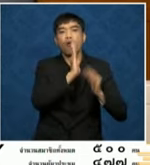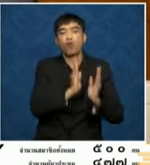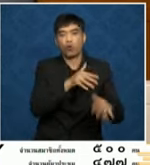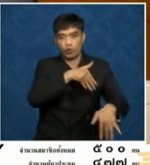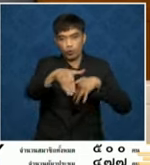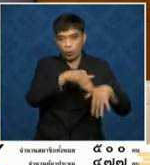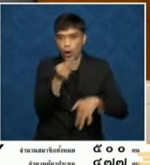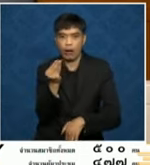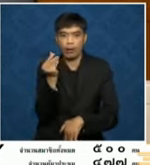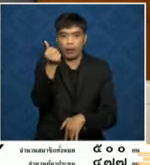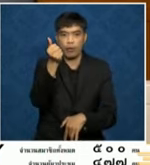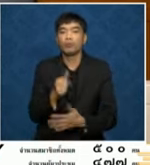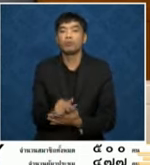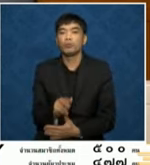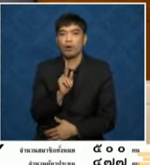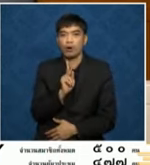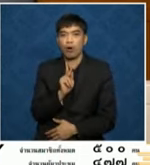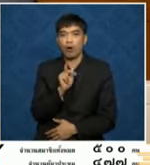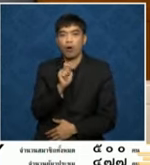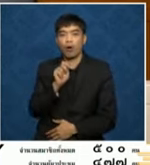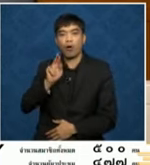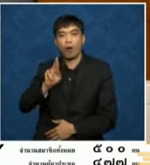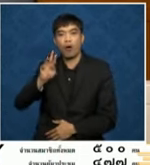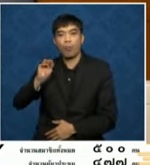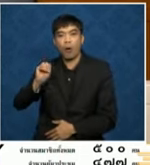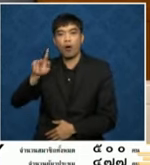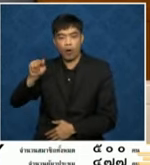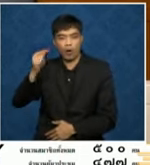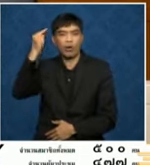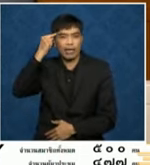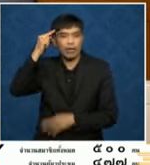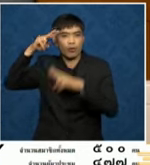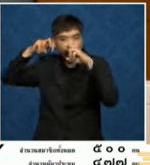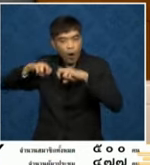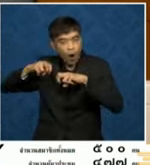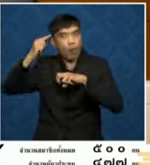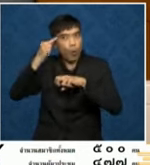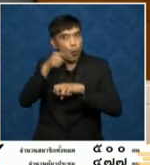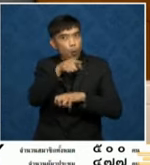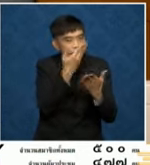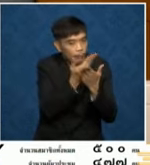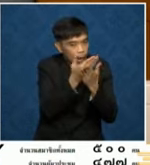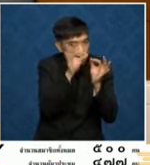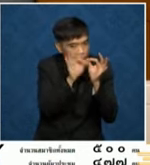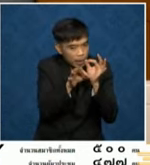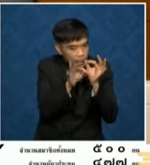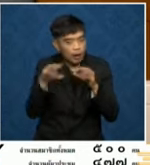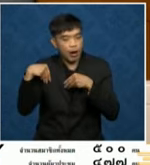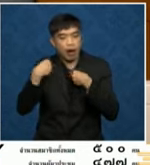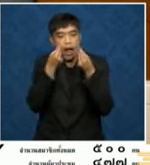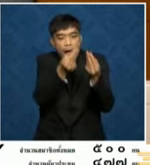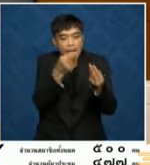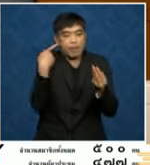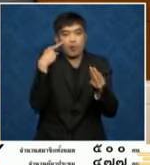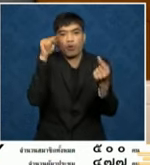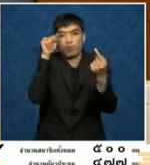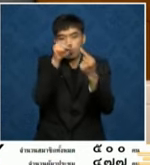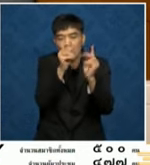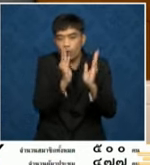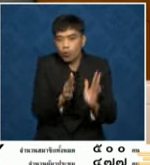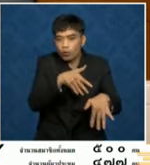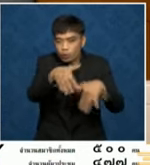วเนี่ยครับทางกรมน.เนี่ยแน่นอนครับว่าต้องคำนึงถึงความคุ้มค่าความประหยัดและประโยชน์สูงสุดกับราชการและพี่น้องประชา